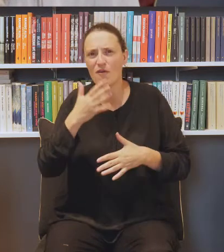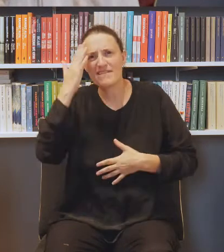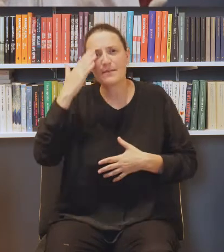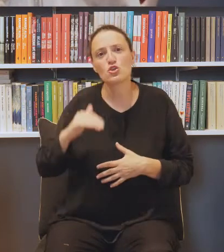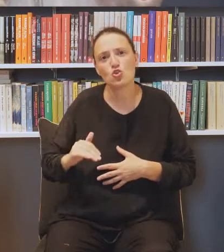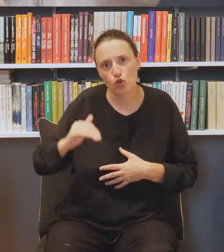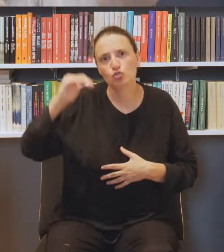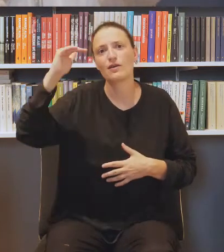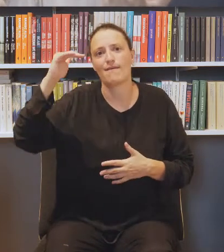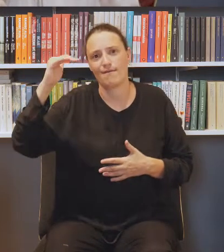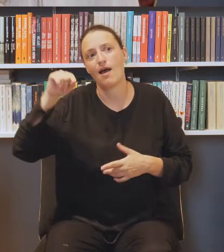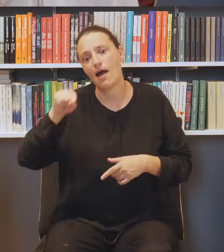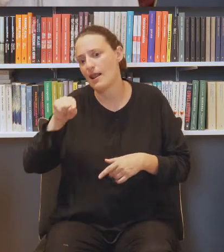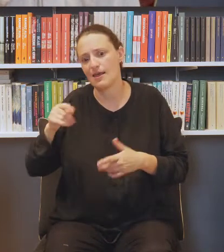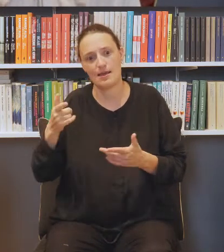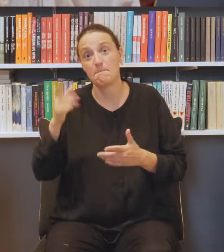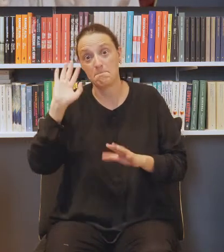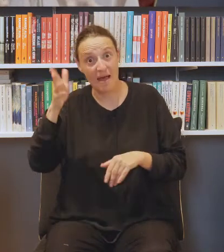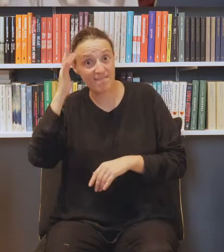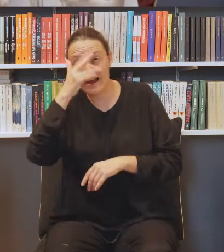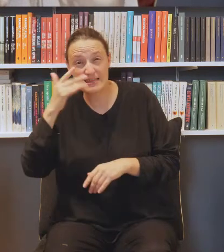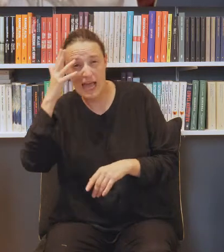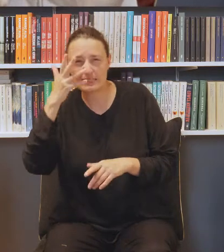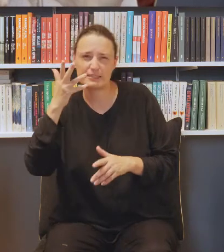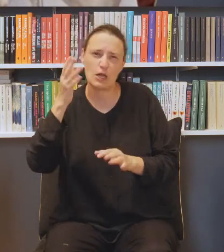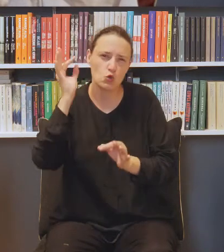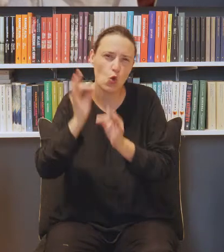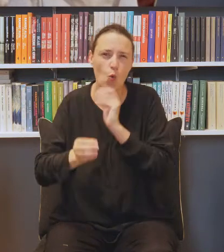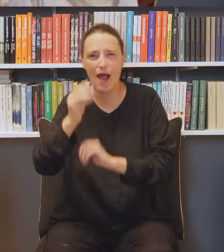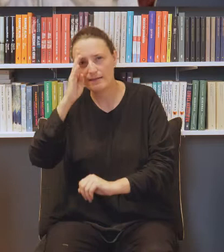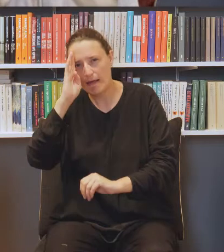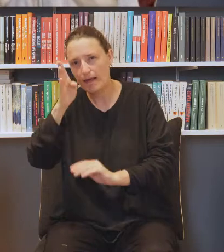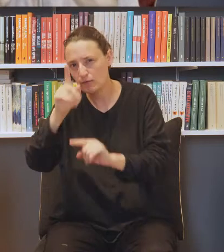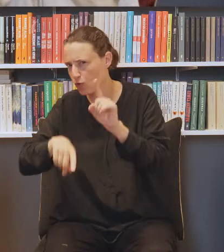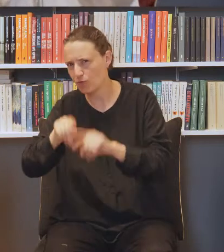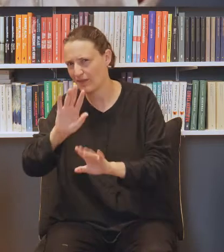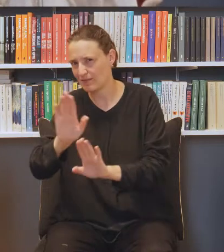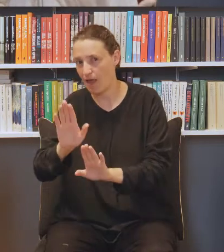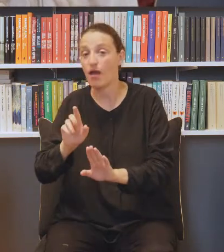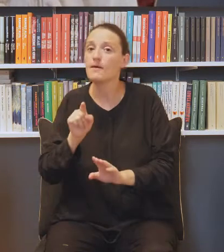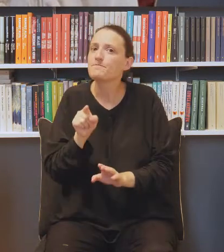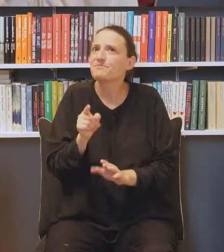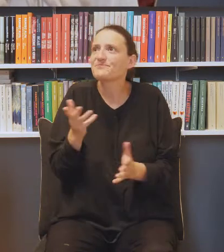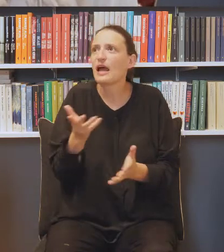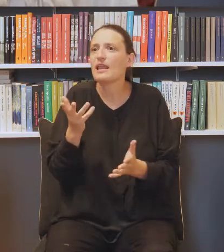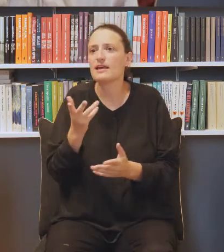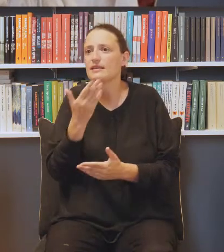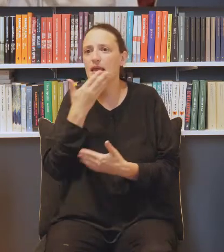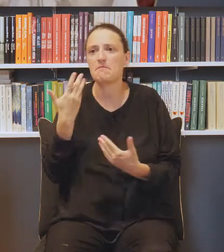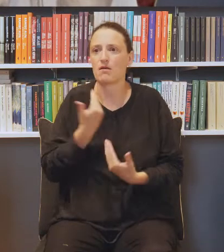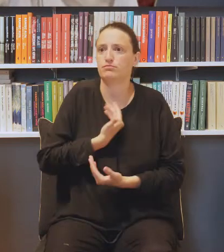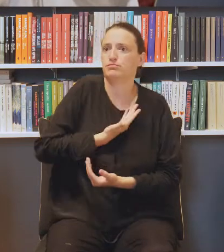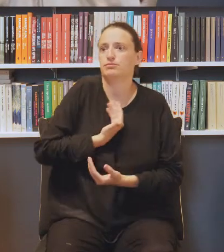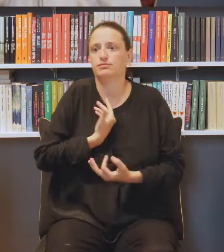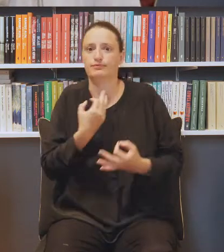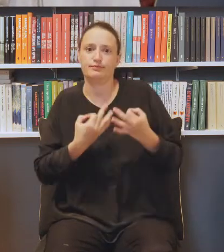są jakby do końca takie normatywne. Ale czy można powiedzieć, że jakby, nie wiem, ona nie ma jakichś rozterek na ten temat,